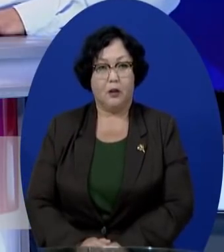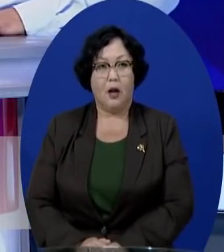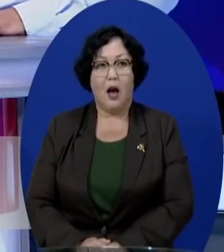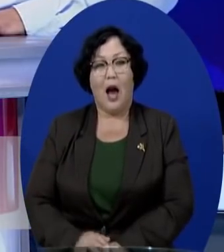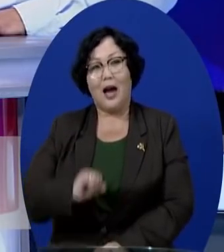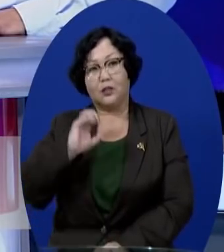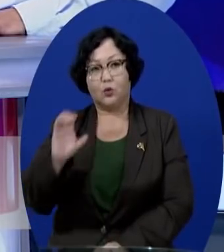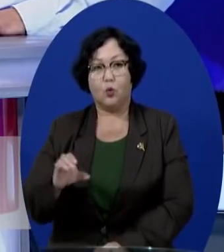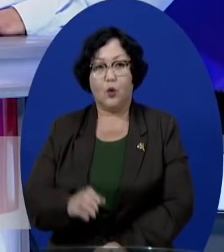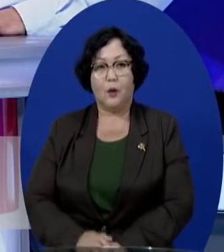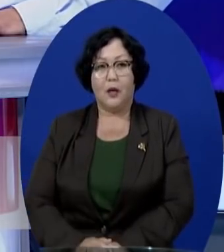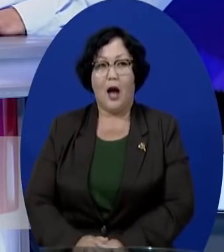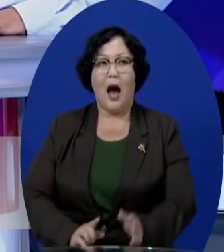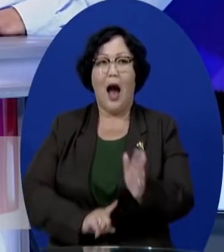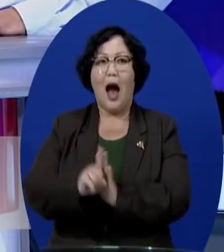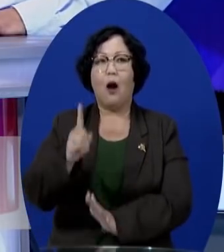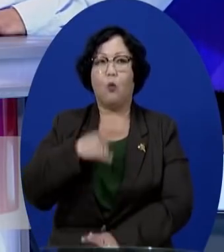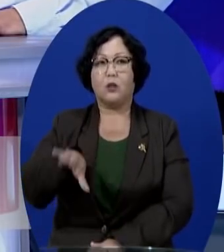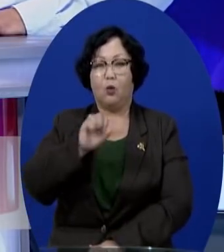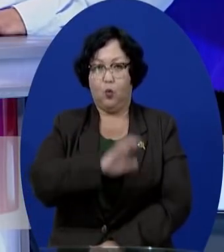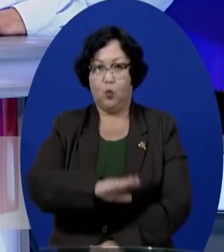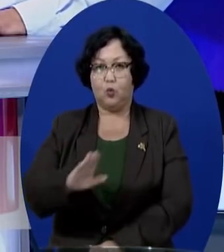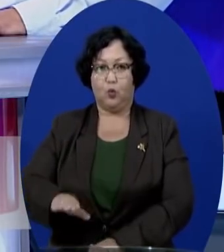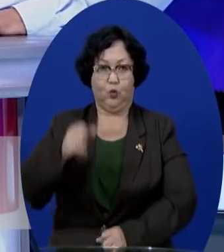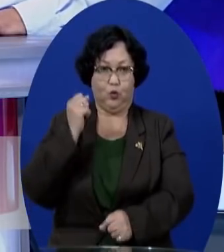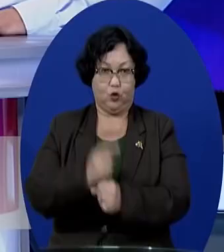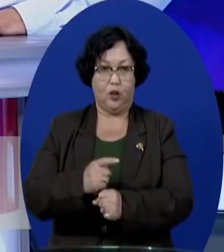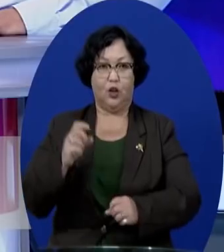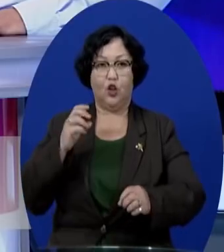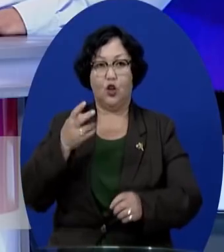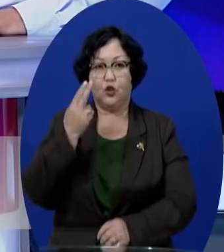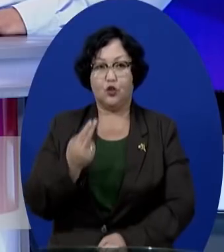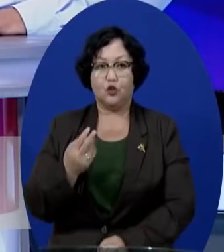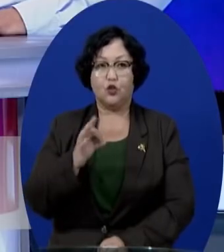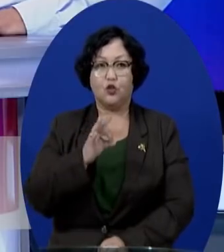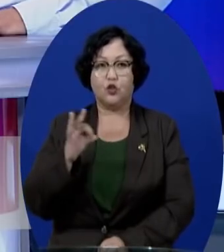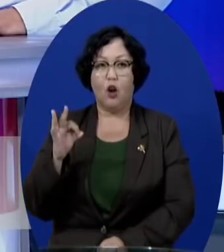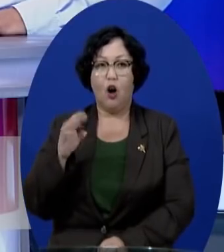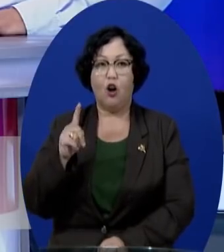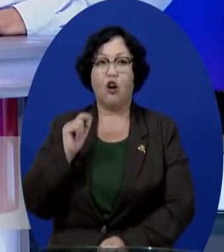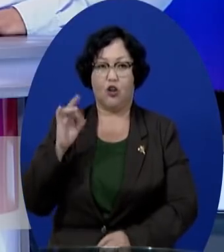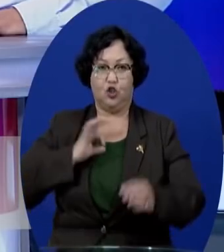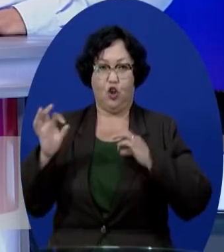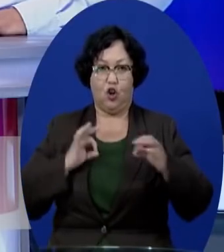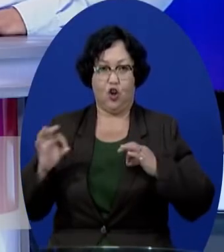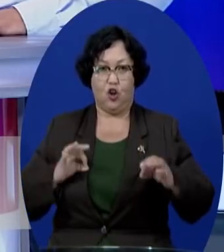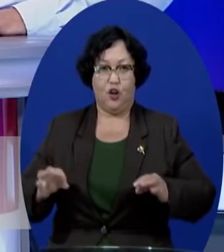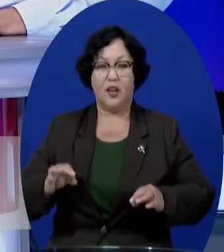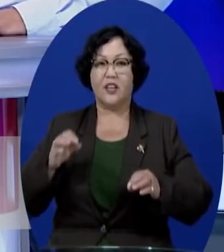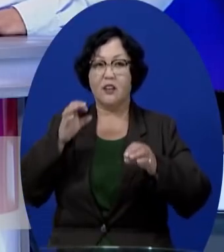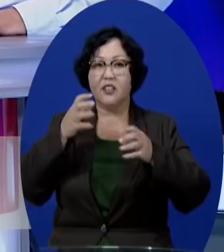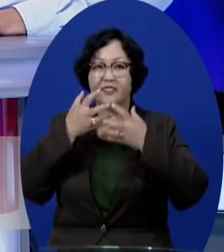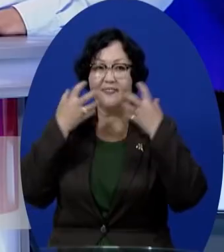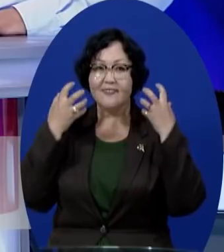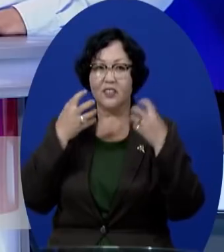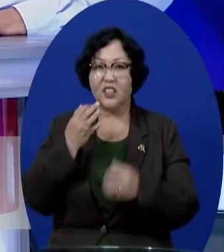удаага хүүхдүүдэд зориулсан комик гарсан гэдэг юм. Энэ талаар тахнаас нь товчон танилцуулах уу? Яагаад ер нь комик гарсан юм бол бас энийгээ